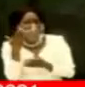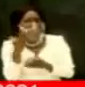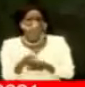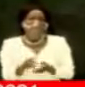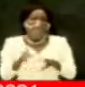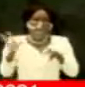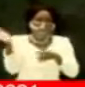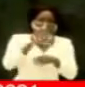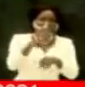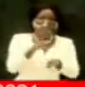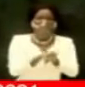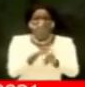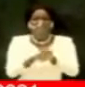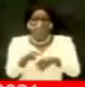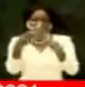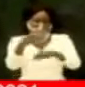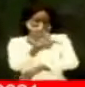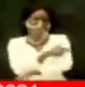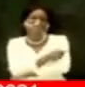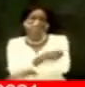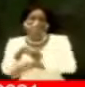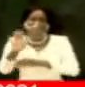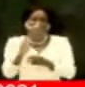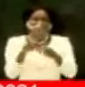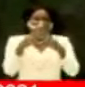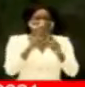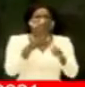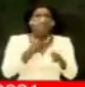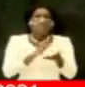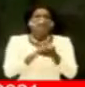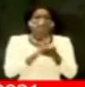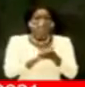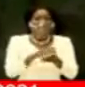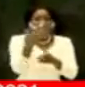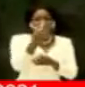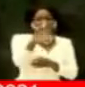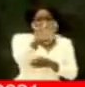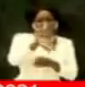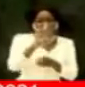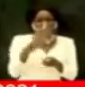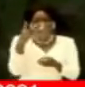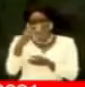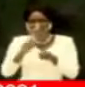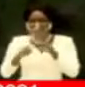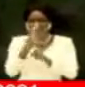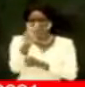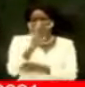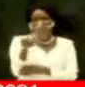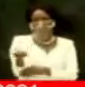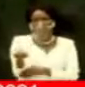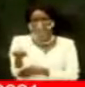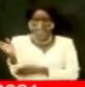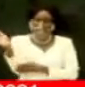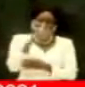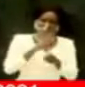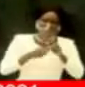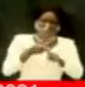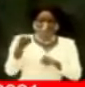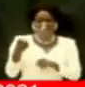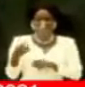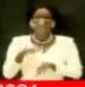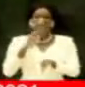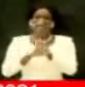kuti akabwera zathu amenewa tiyeni chonde tizapatsa mwayi kuti akango abaya kubaya sikumatenga nthawi ayi